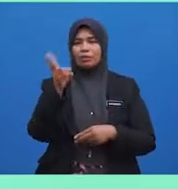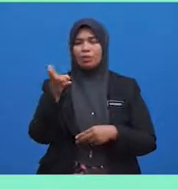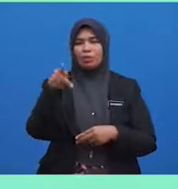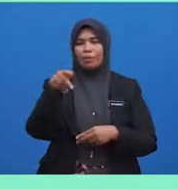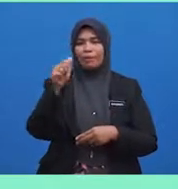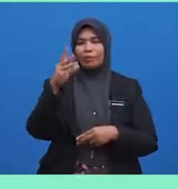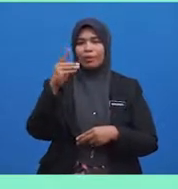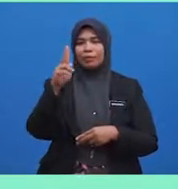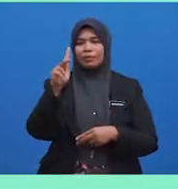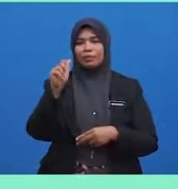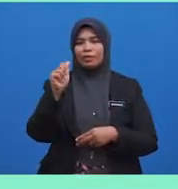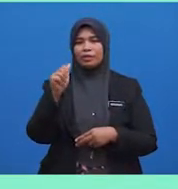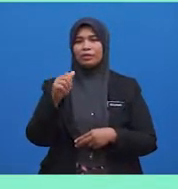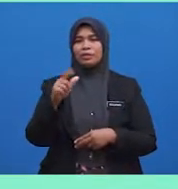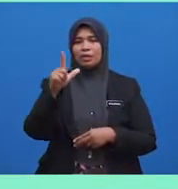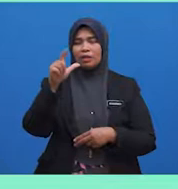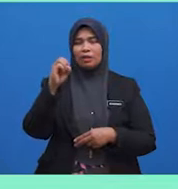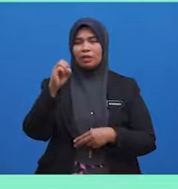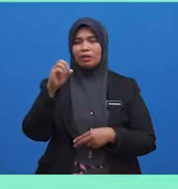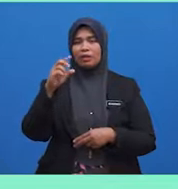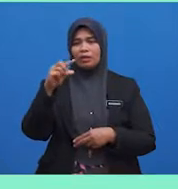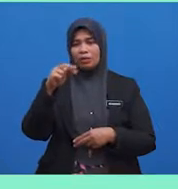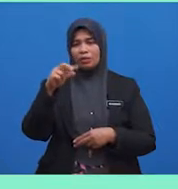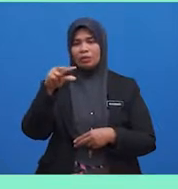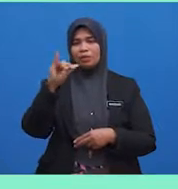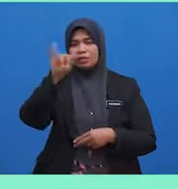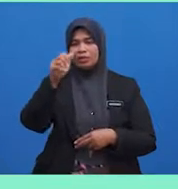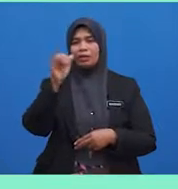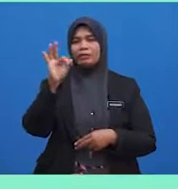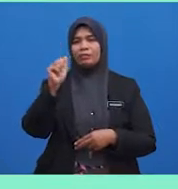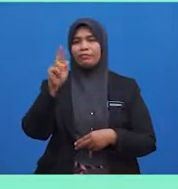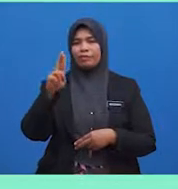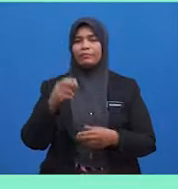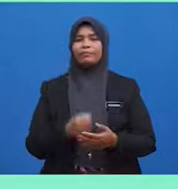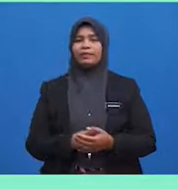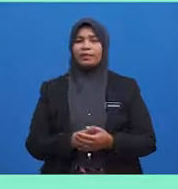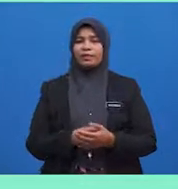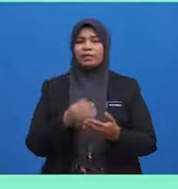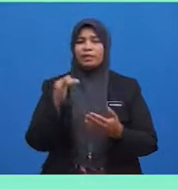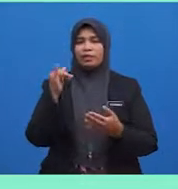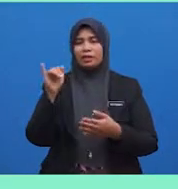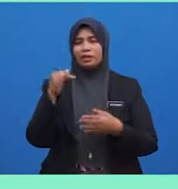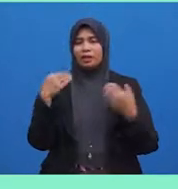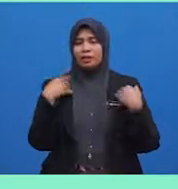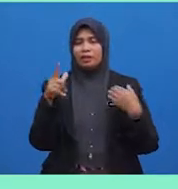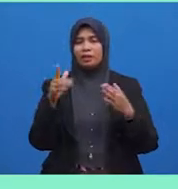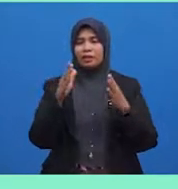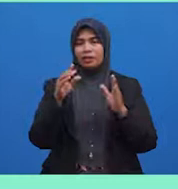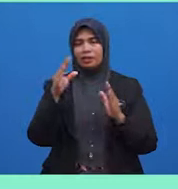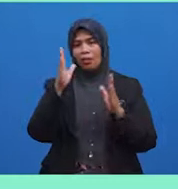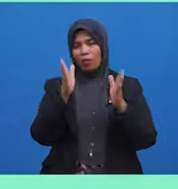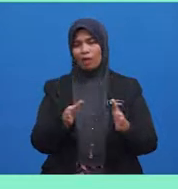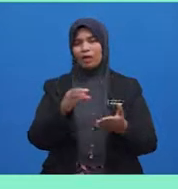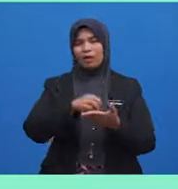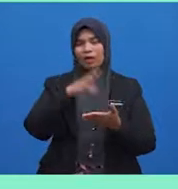Jaafar Long Abdul Latif. Long Jaafar, orang besar jajahan dengan gelaran orang kaya menteri, dianugerahkan